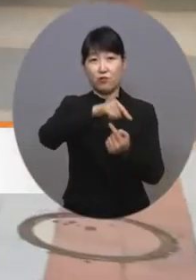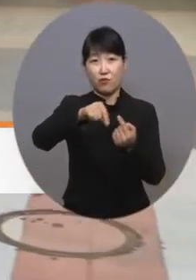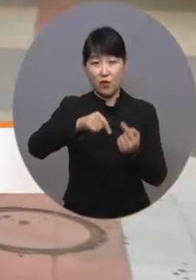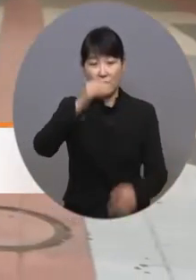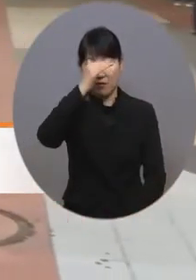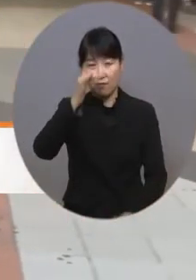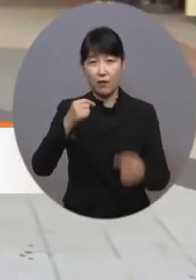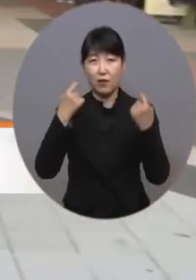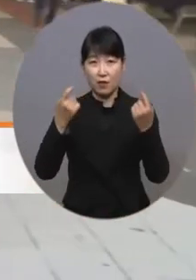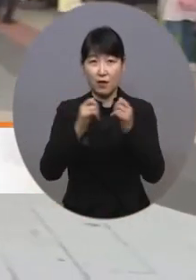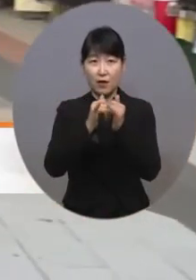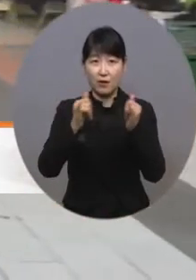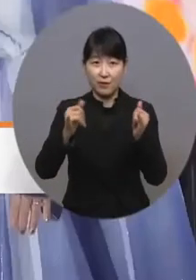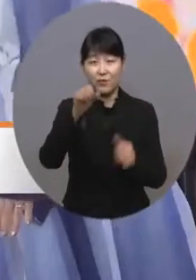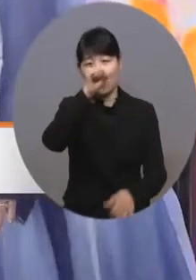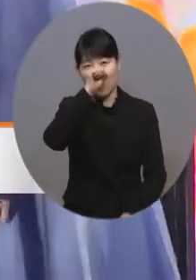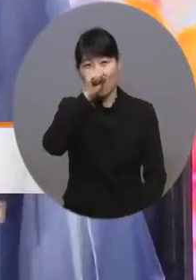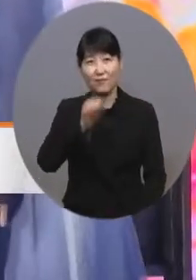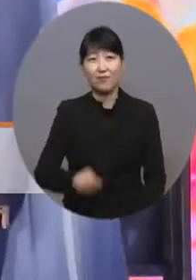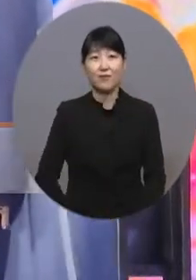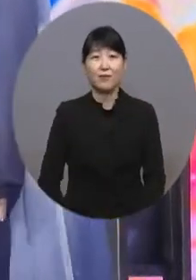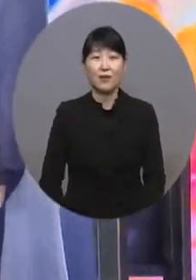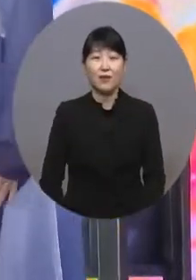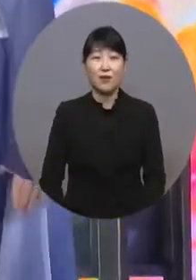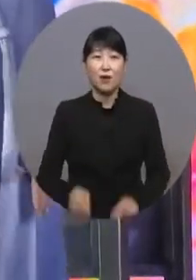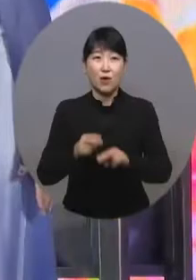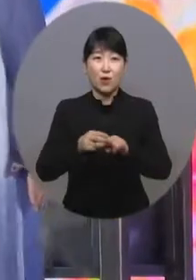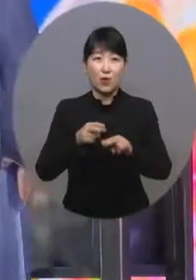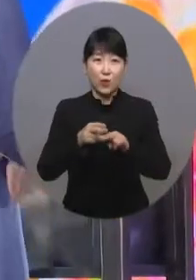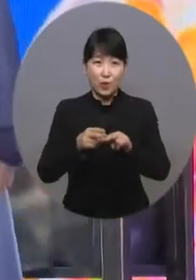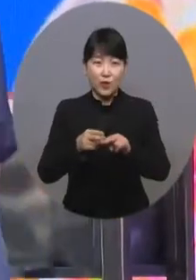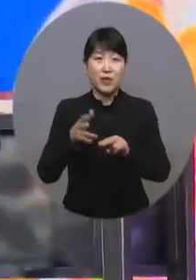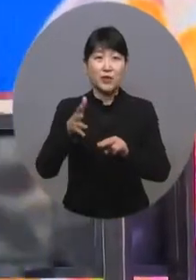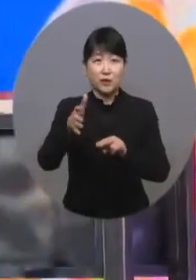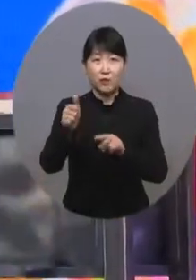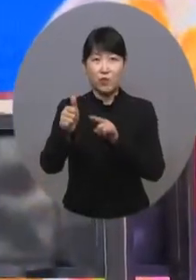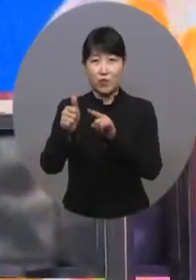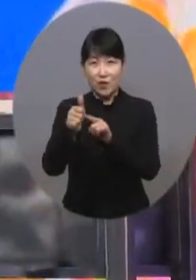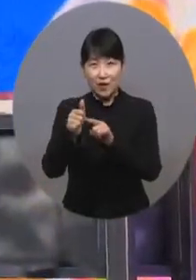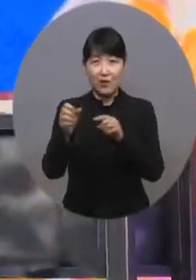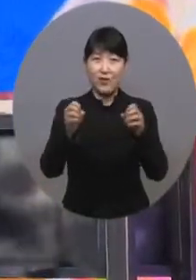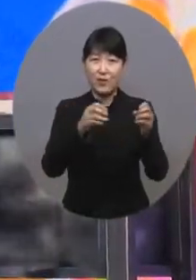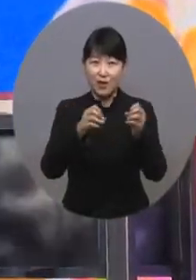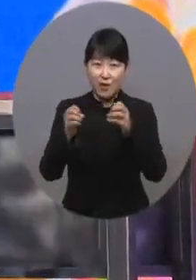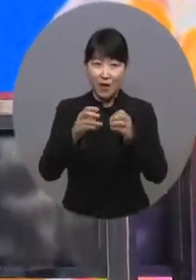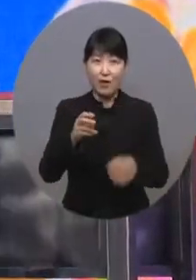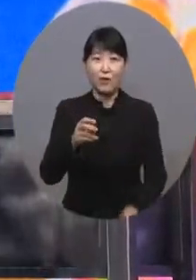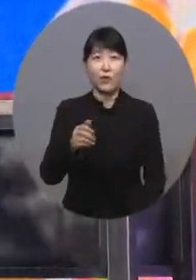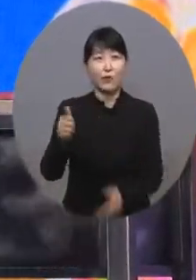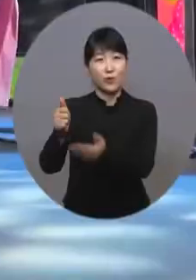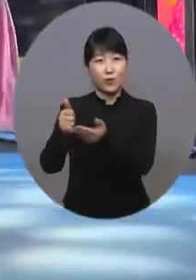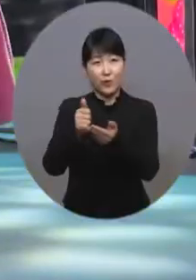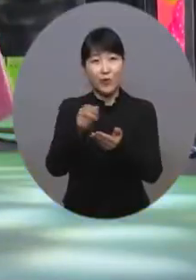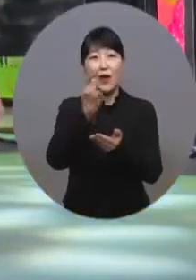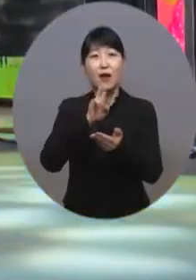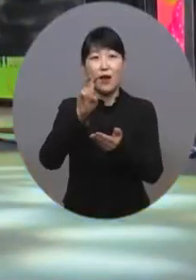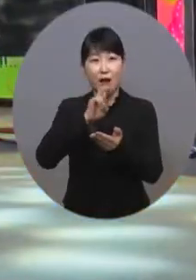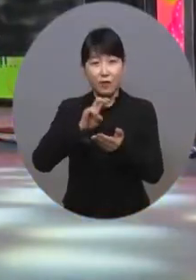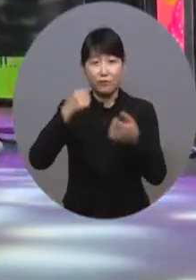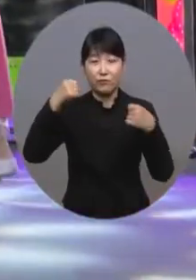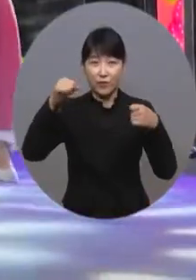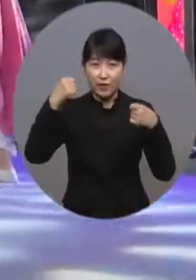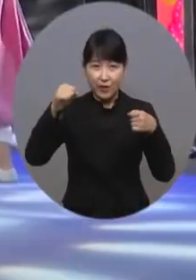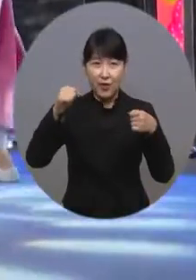큰 호응을 얻었습니다. 요리 연구가의 힐링 토크 콘서트, 유명 가수 낭만 콘서트, 전남